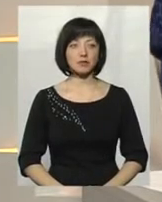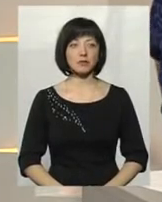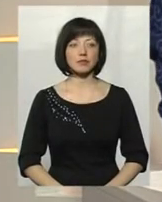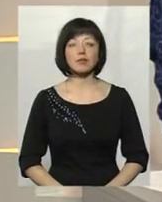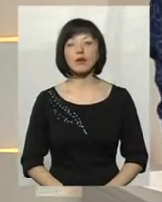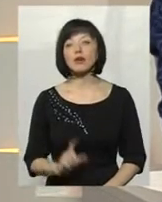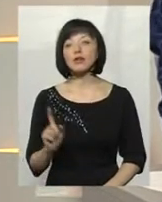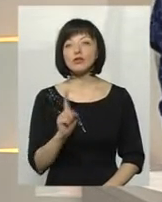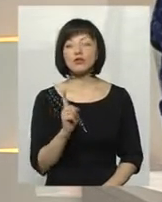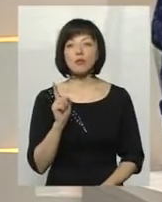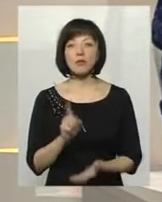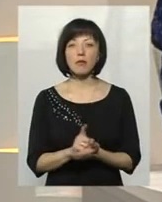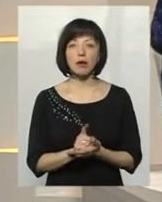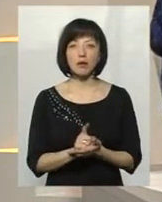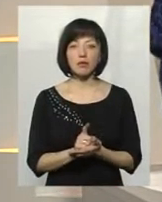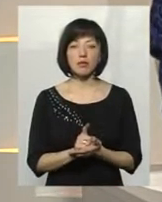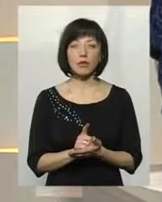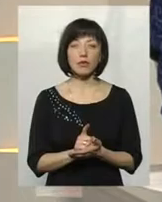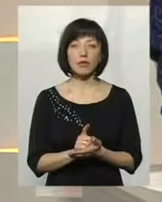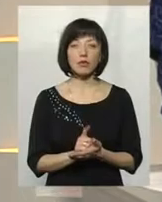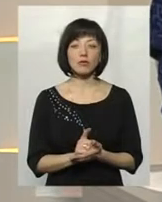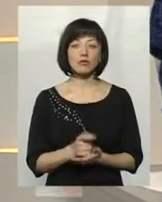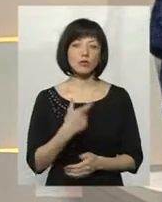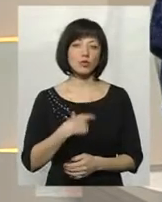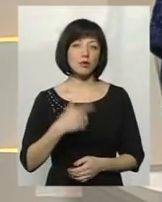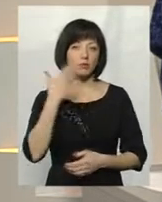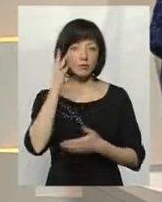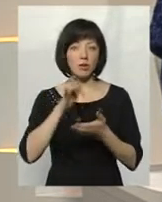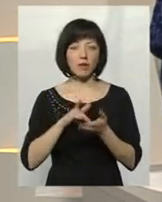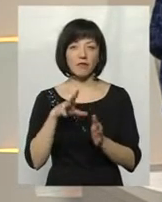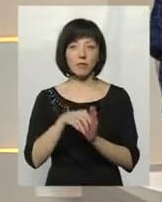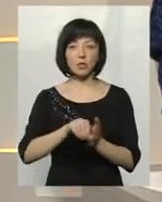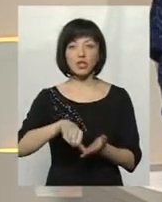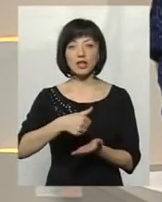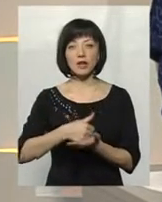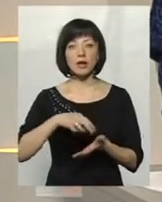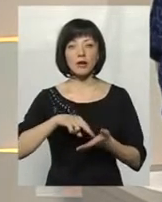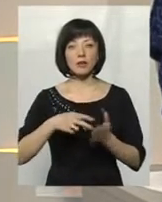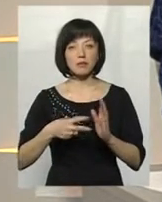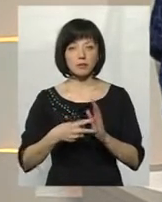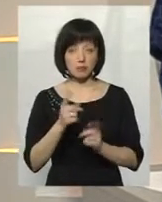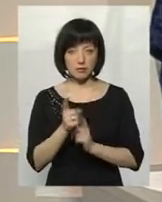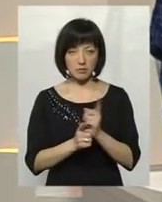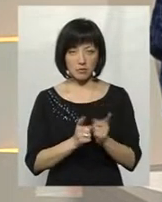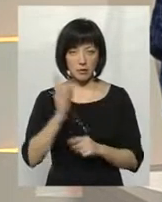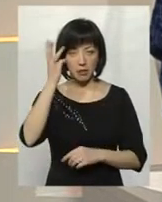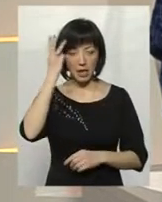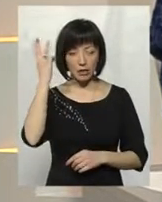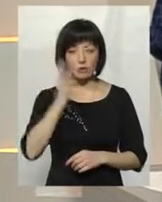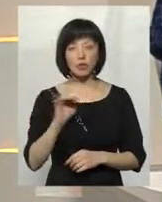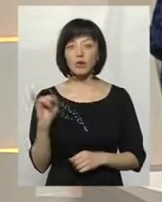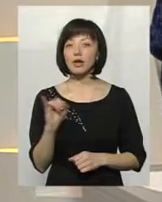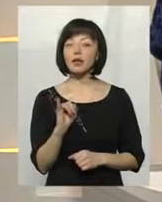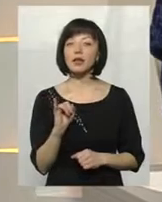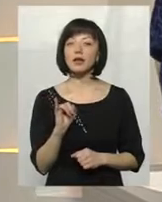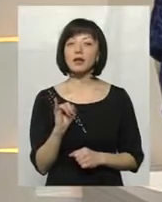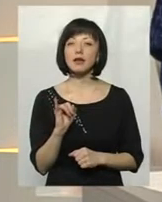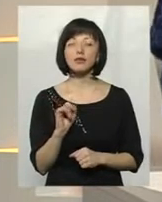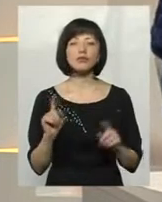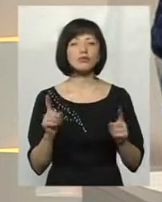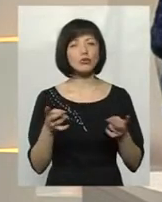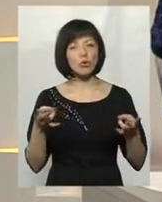Власне, що маємо поставити за собі за ціль, вносячи зміни у генеральний план Хмельницького? І